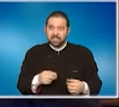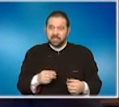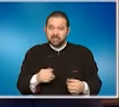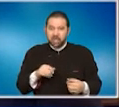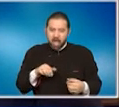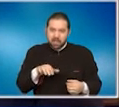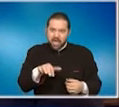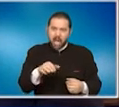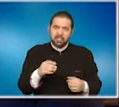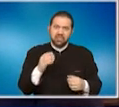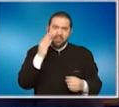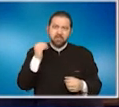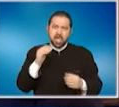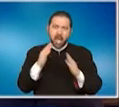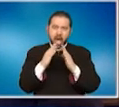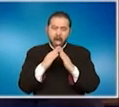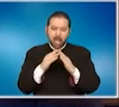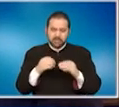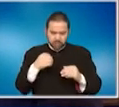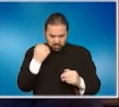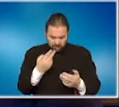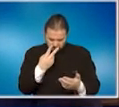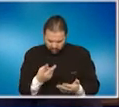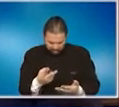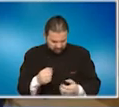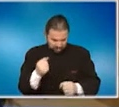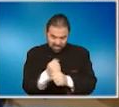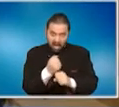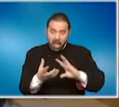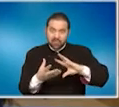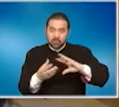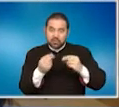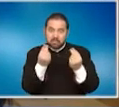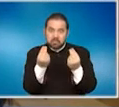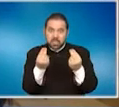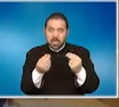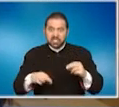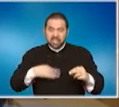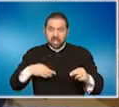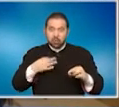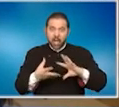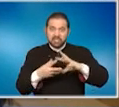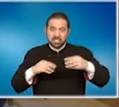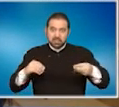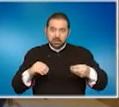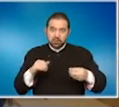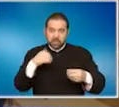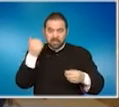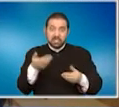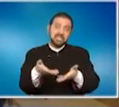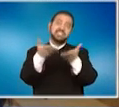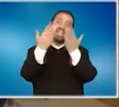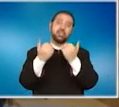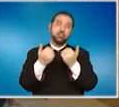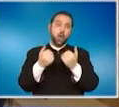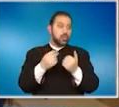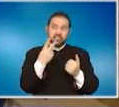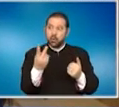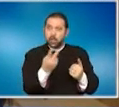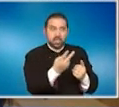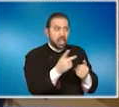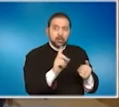avem un exemplu de un alt părinte, tot așa, o femeie a vrut să se vindece și a plecat după el. Și el cosea,